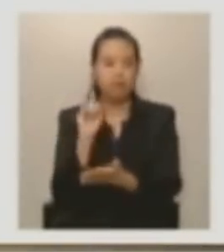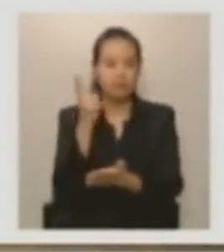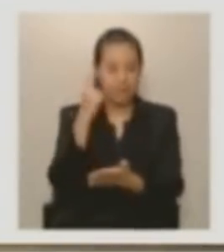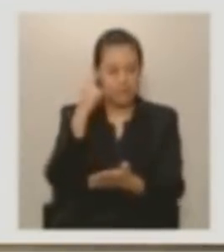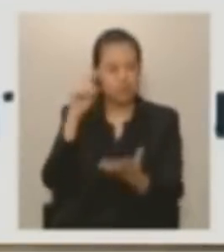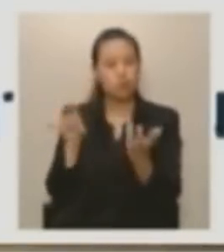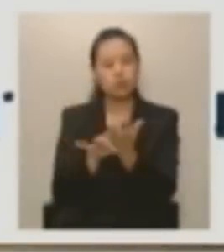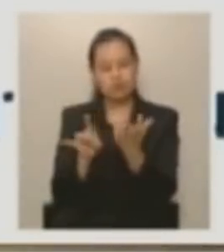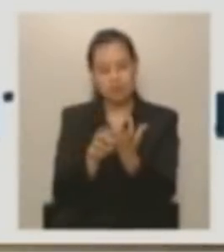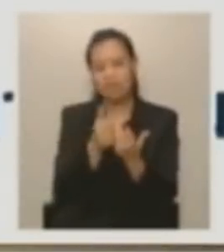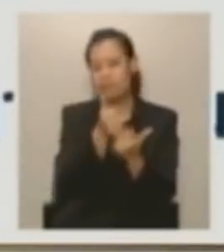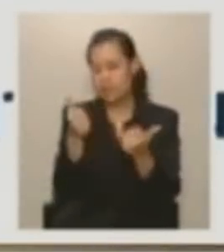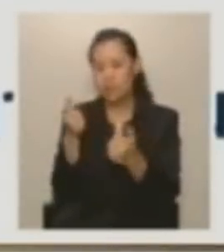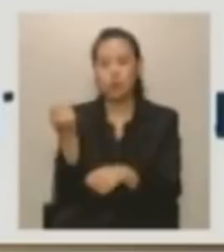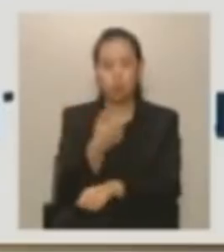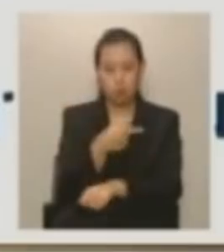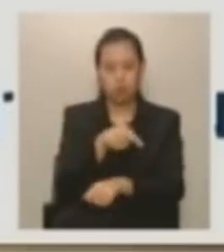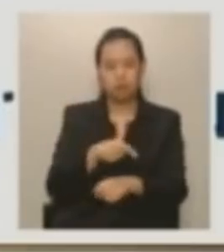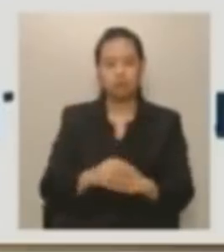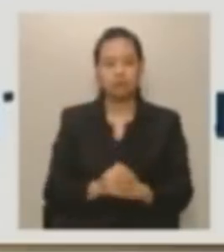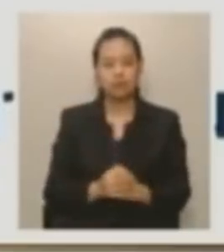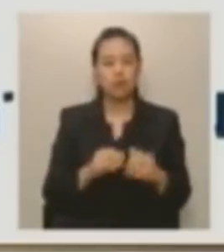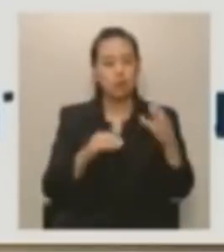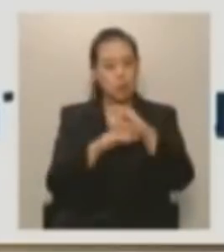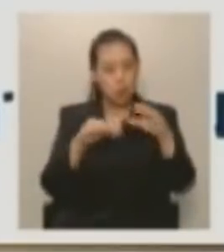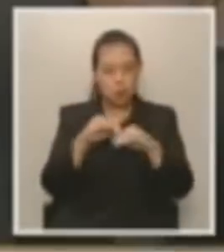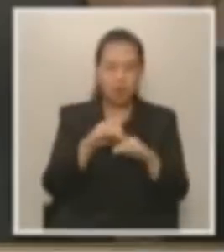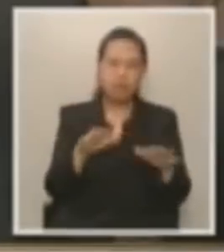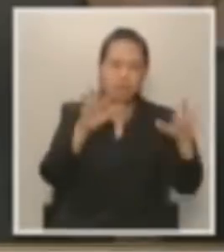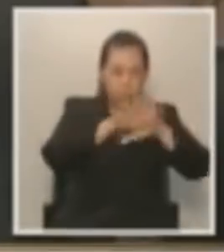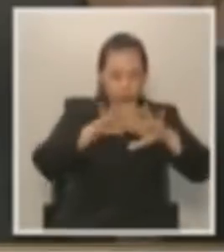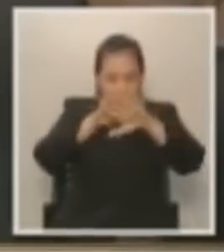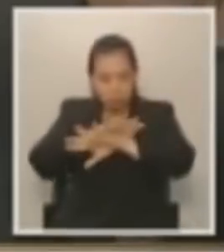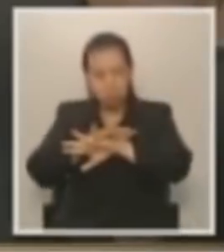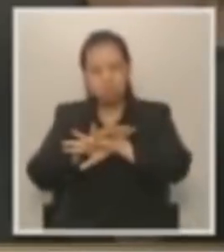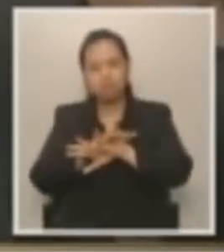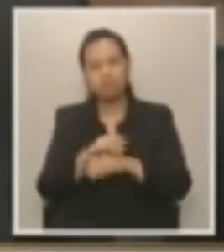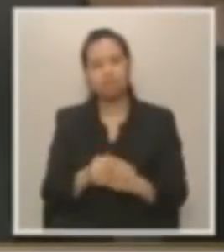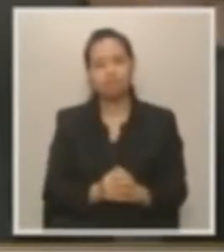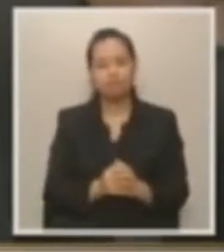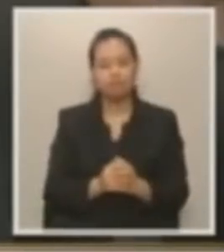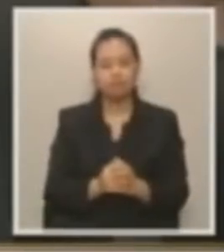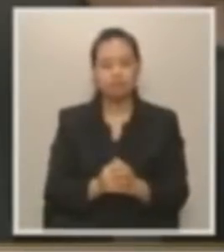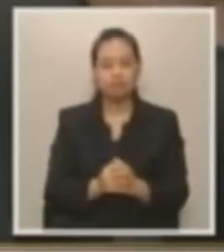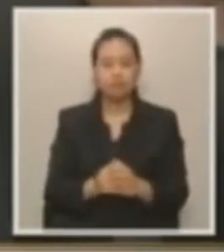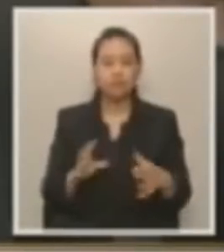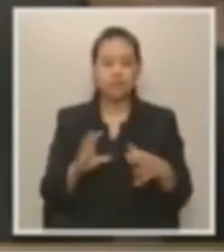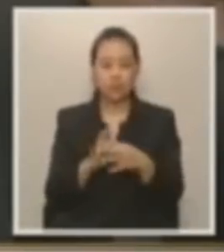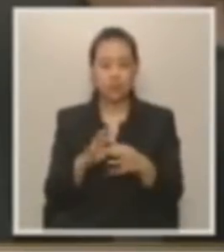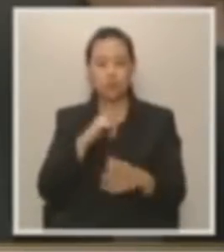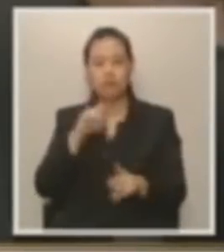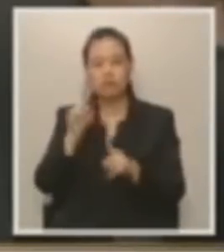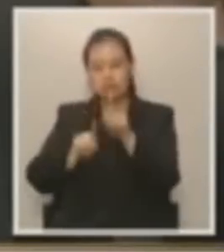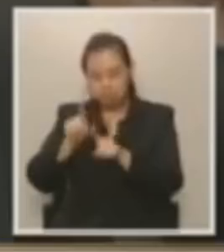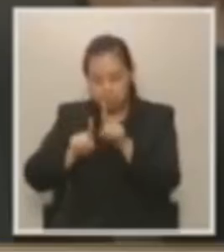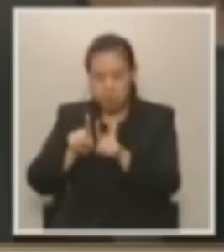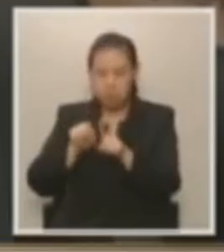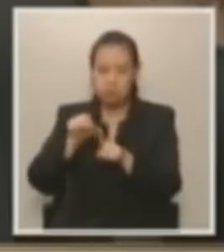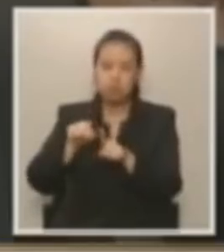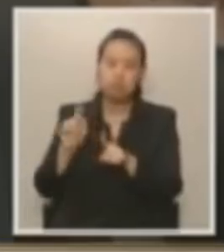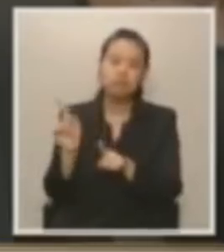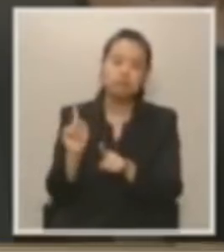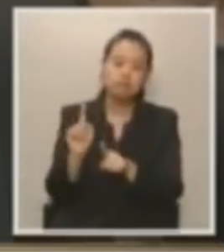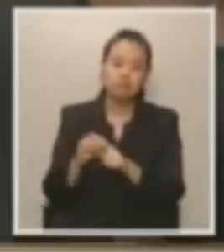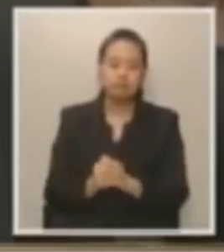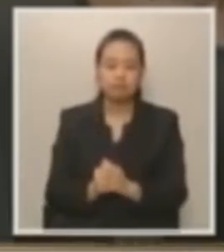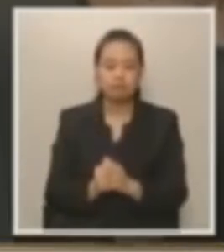านี้นะคะโครงการเหล่านี้ซ้ำซ้อนค่ะตัวชี้วัดดิฉันขอพูดเรื่องตัวชี้วัดเป็นสิ่งสำคัญมากค่ะตัวชี้วัดมีเฉพาะตั